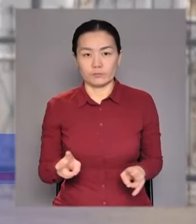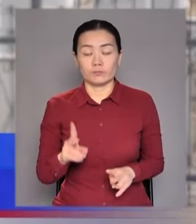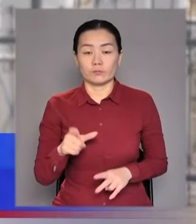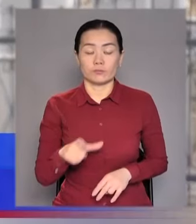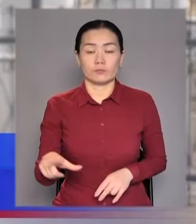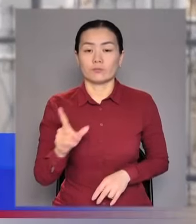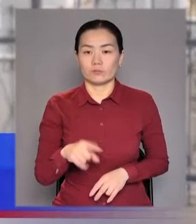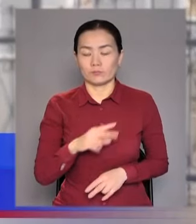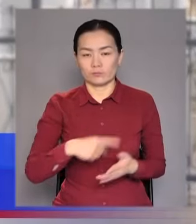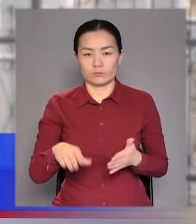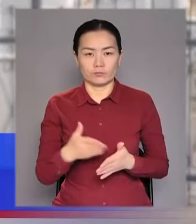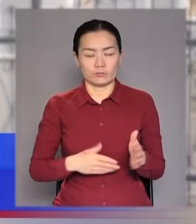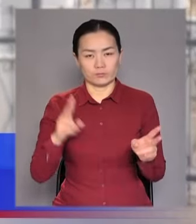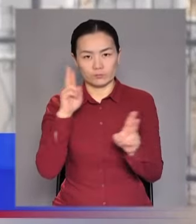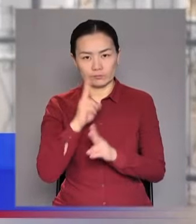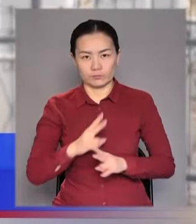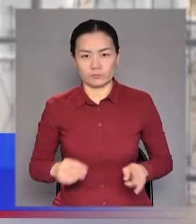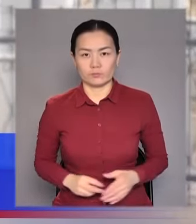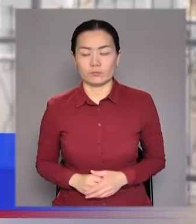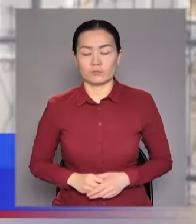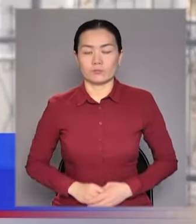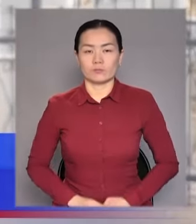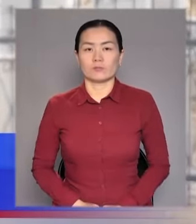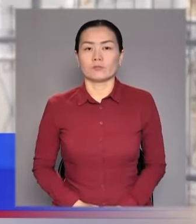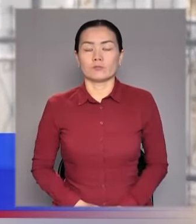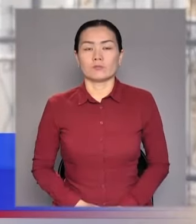кейбір тұрғындар мүлде естімегенін айтты. Аслан Мәлік, Тілекқабыл Ғұмаров, жаңалық қызметі.